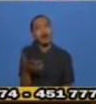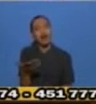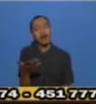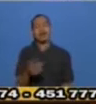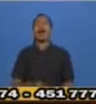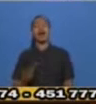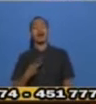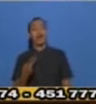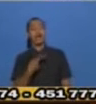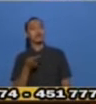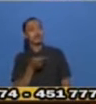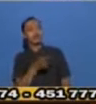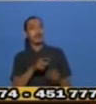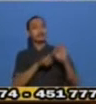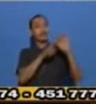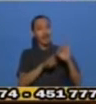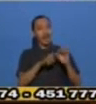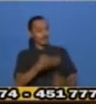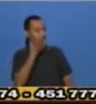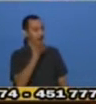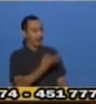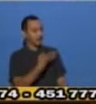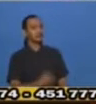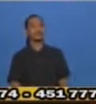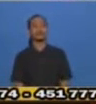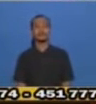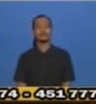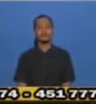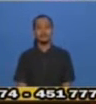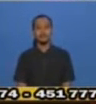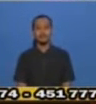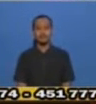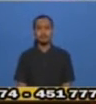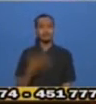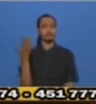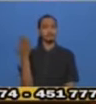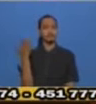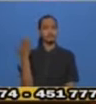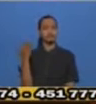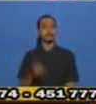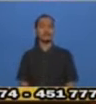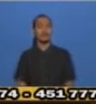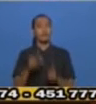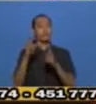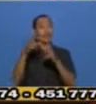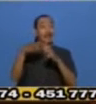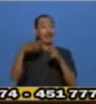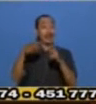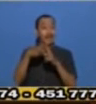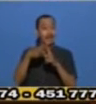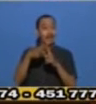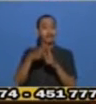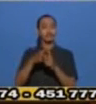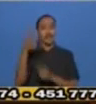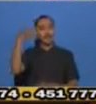Yayasan Cikal ini gitu ya. Kenapa? Jadi beberapa saat lalu bersama PKK kita sudah duduk bareng gitu ya.